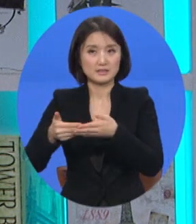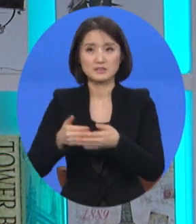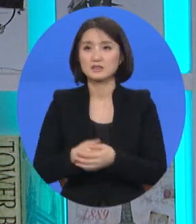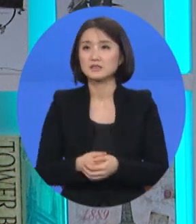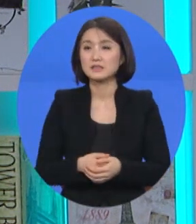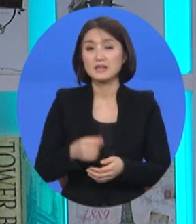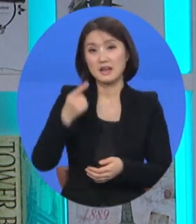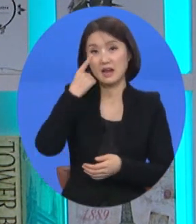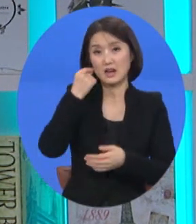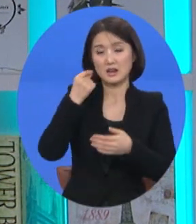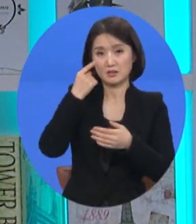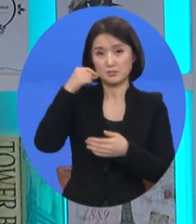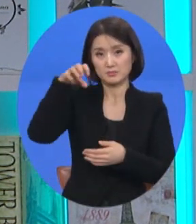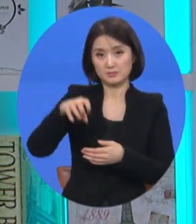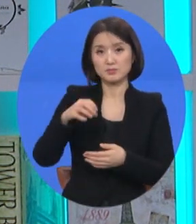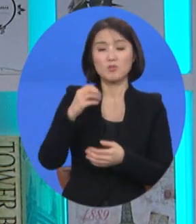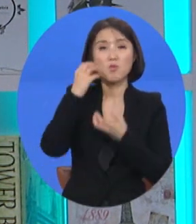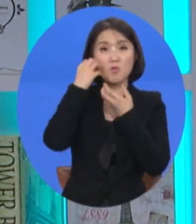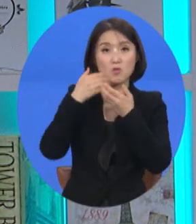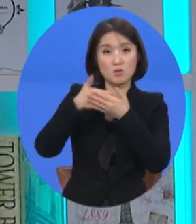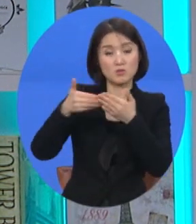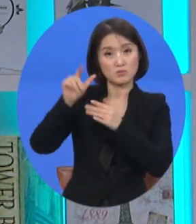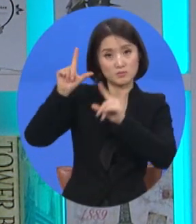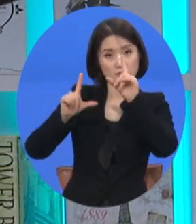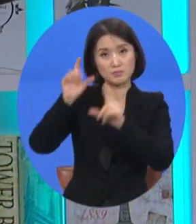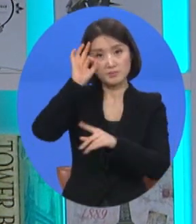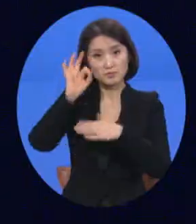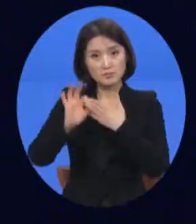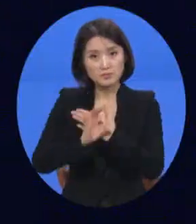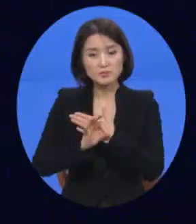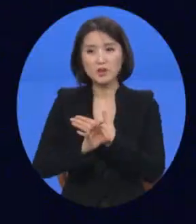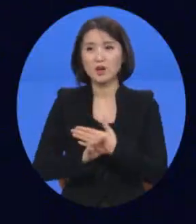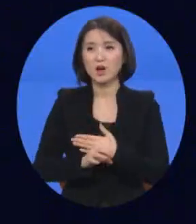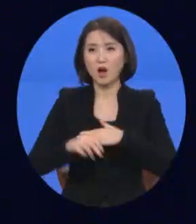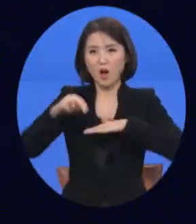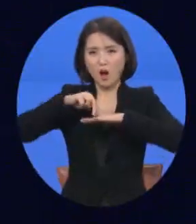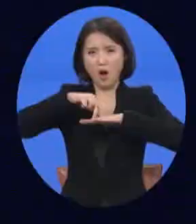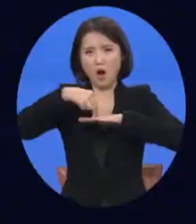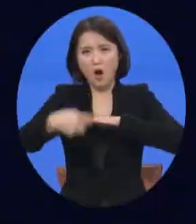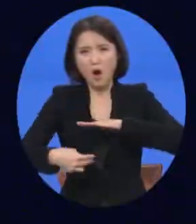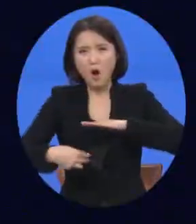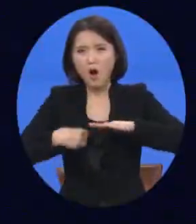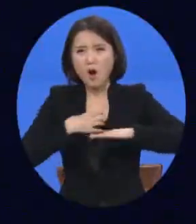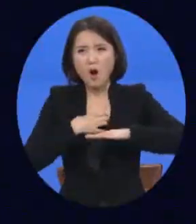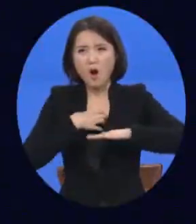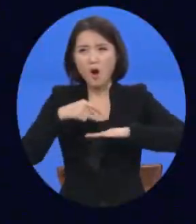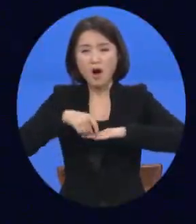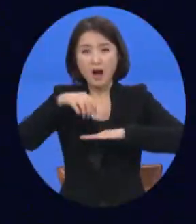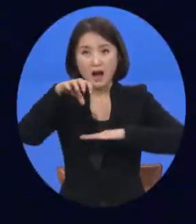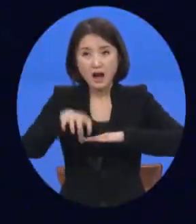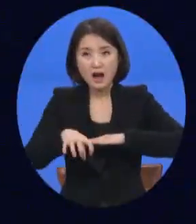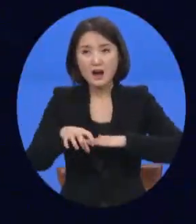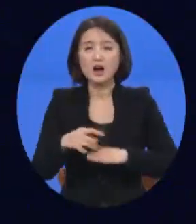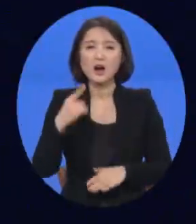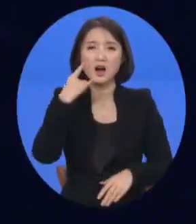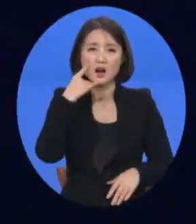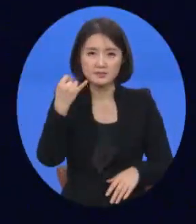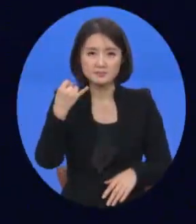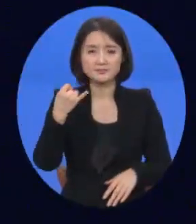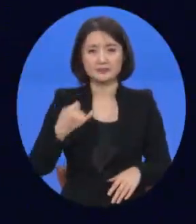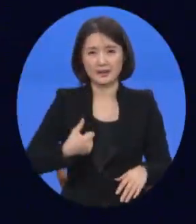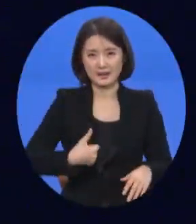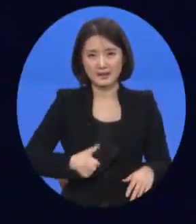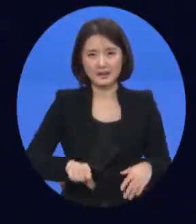낭떠러지 위해서 m2 원숭이와 새끼 분석이 가 창덕궁 그리고 땅들이 아래를 내려다 보는